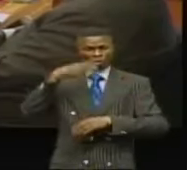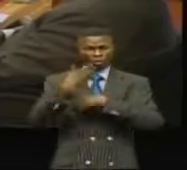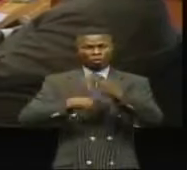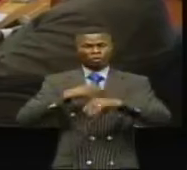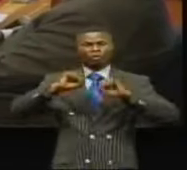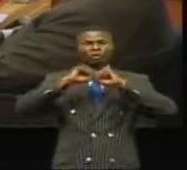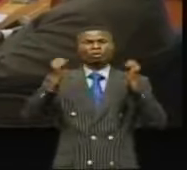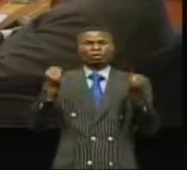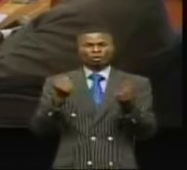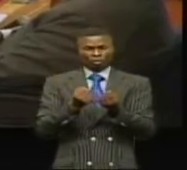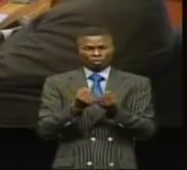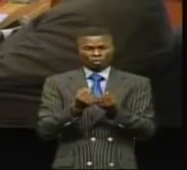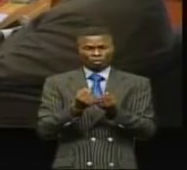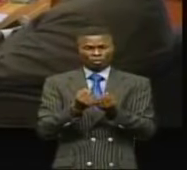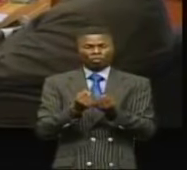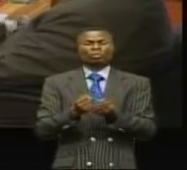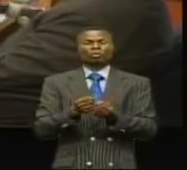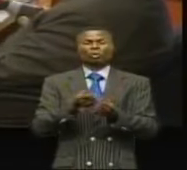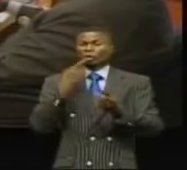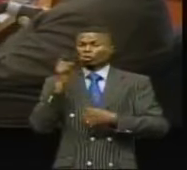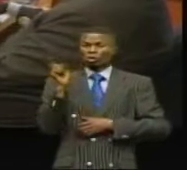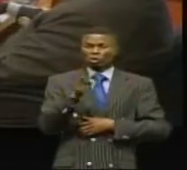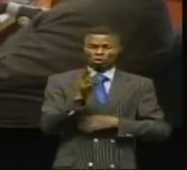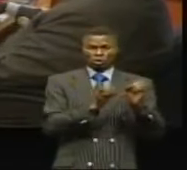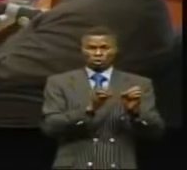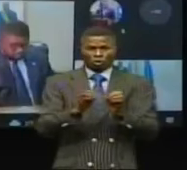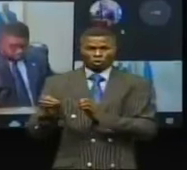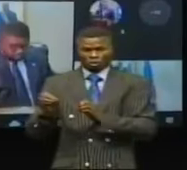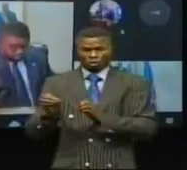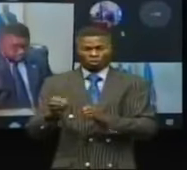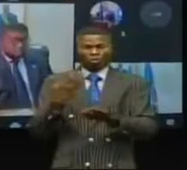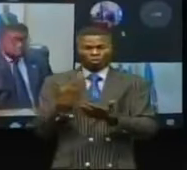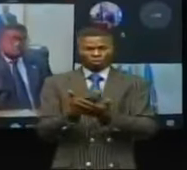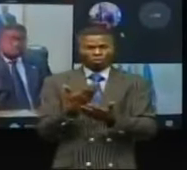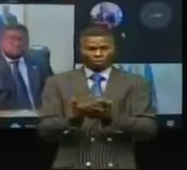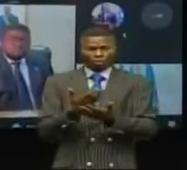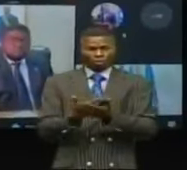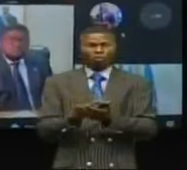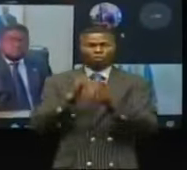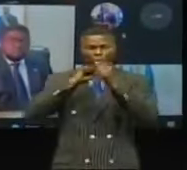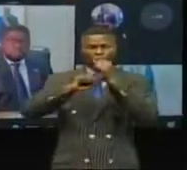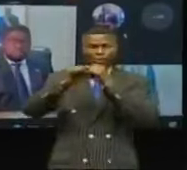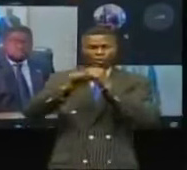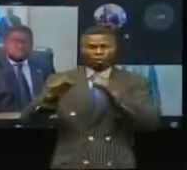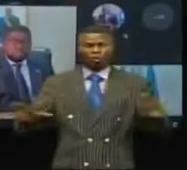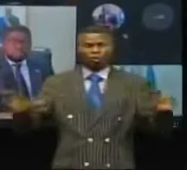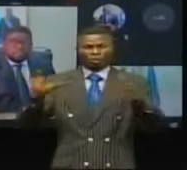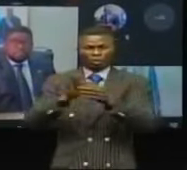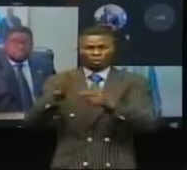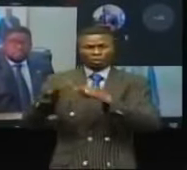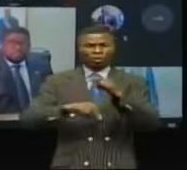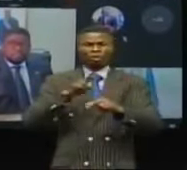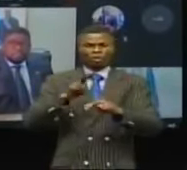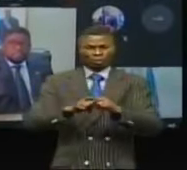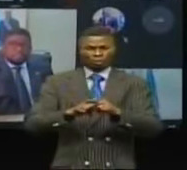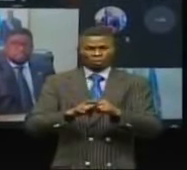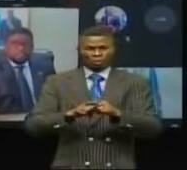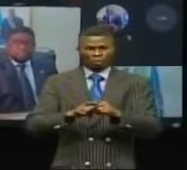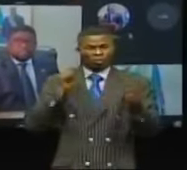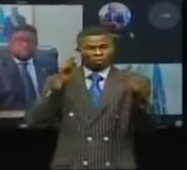sociales a été instruit d'organiser dans le meilleur délai une campagne de solidarité nationale qui aura